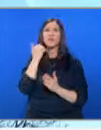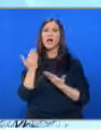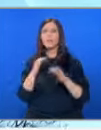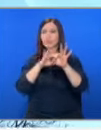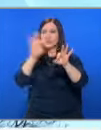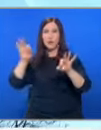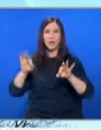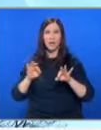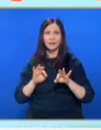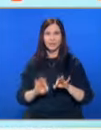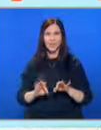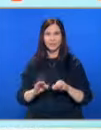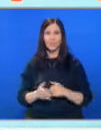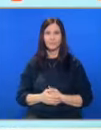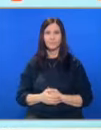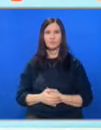локализирани.